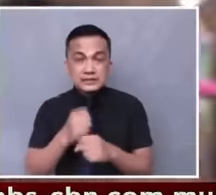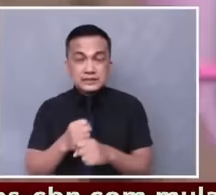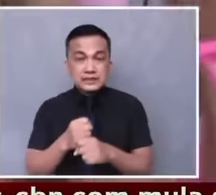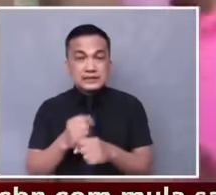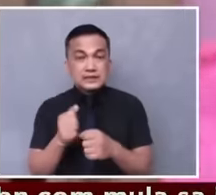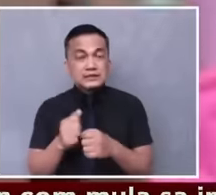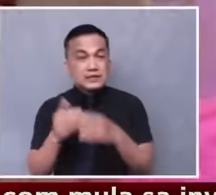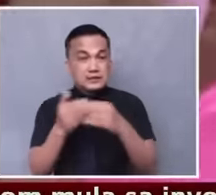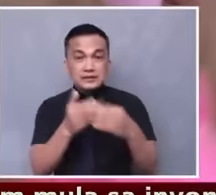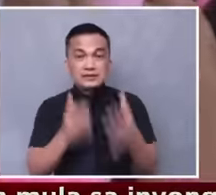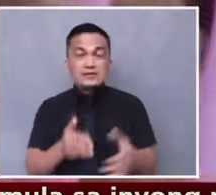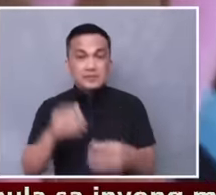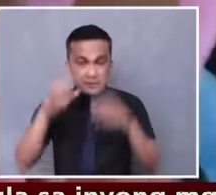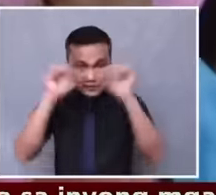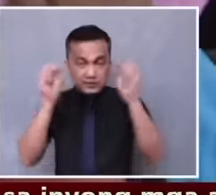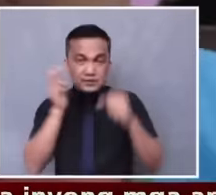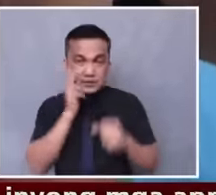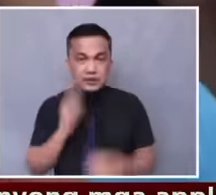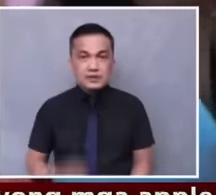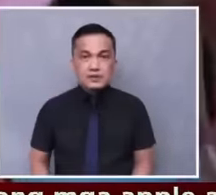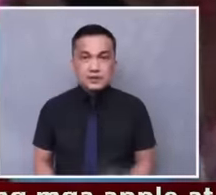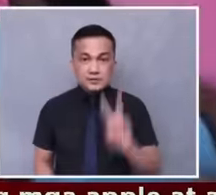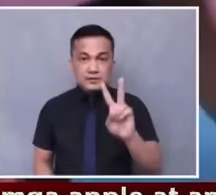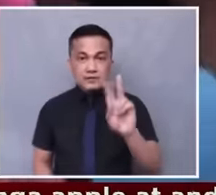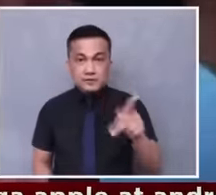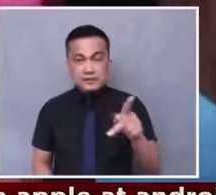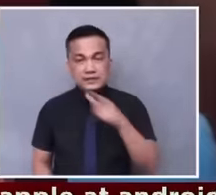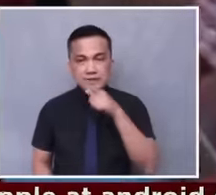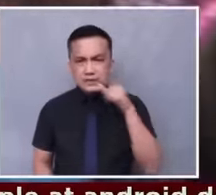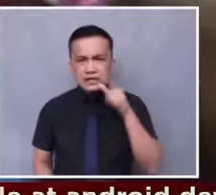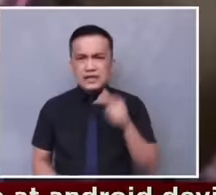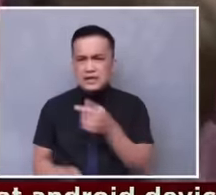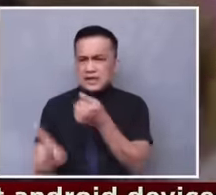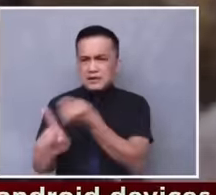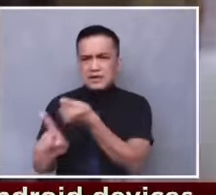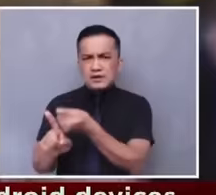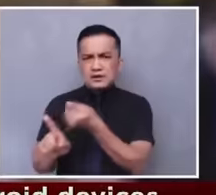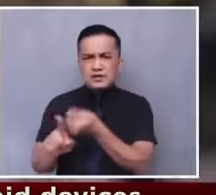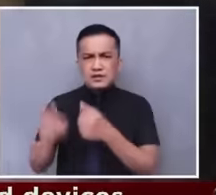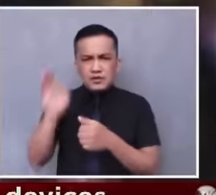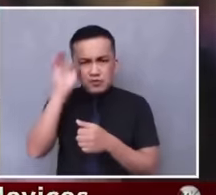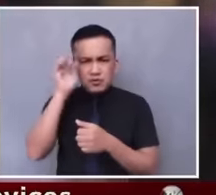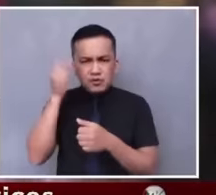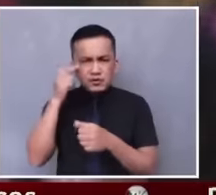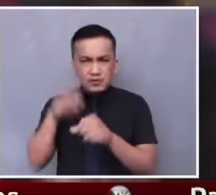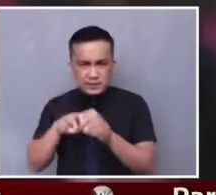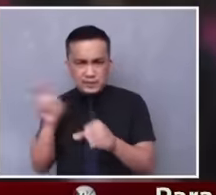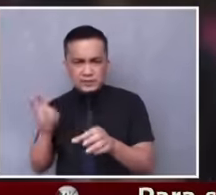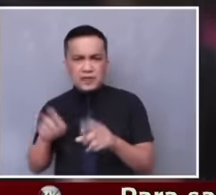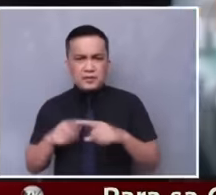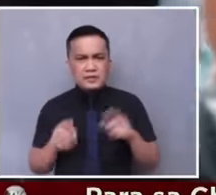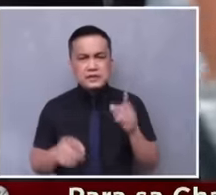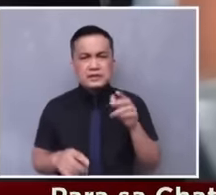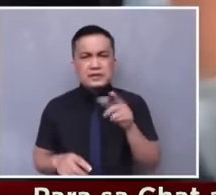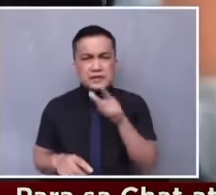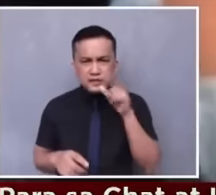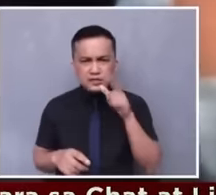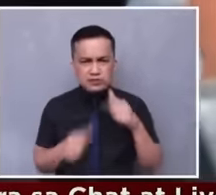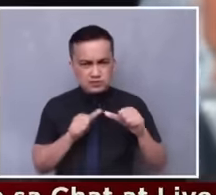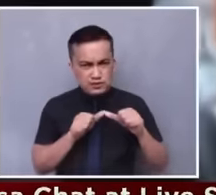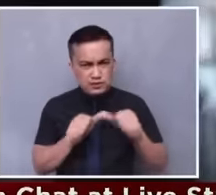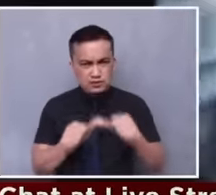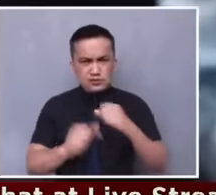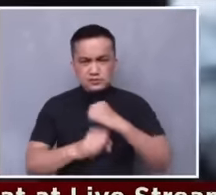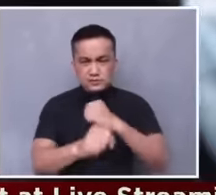Si Vice President Lenny Robredo sinabing karapatan ni Go na umatras. Pero siya sisigi lang sa pangangampanya. Karapatan niya naman